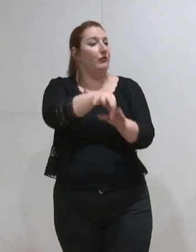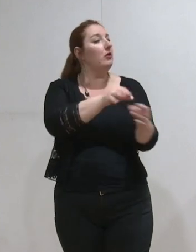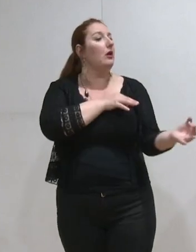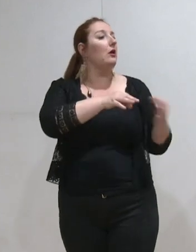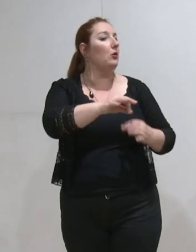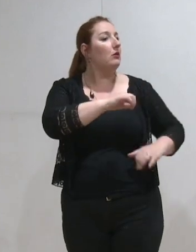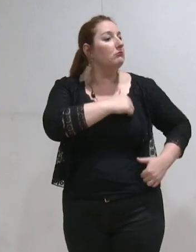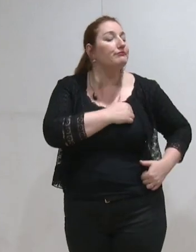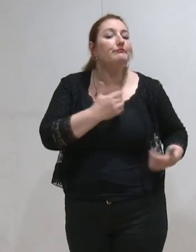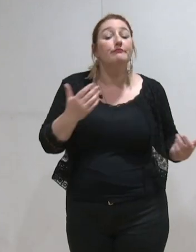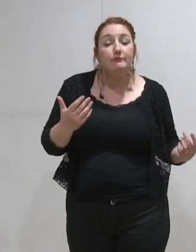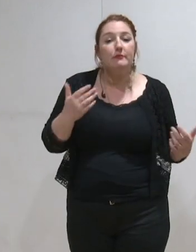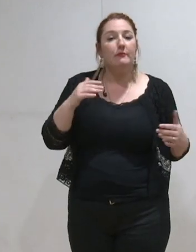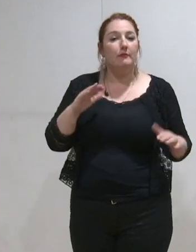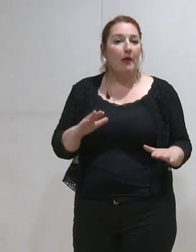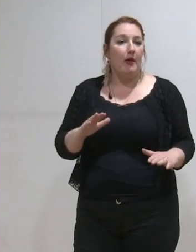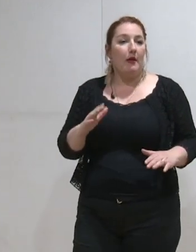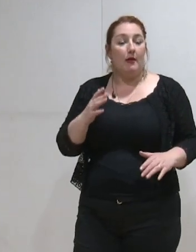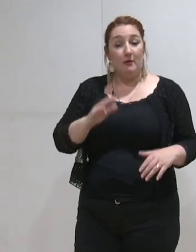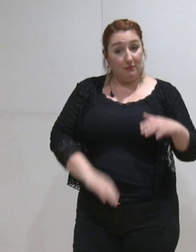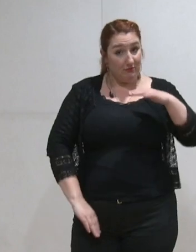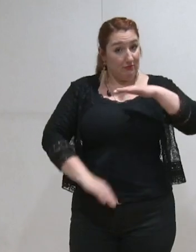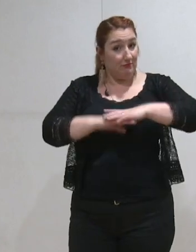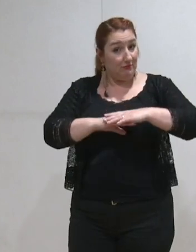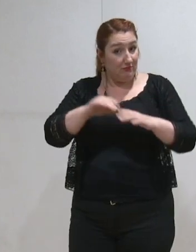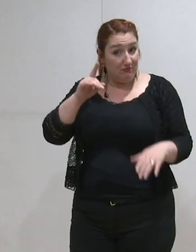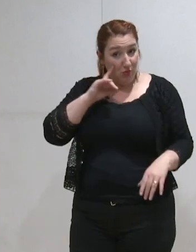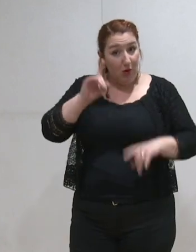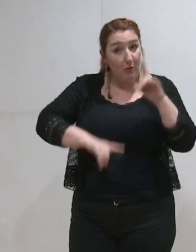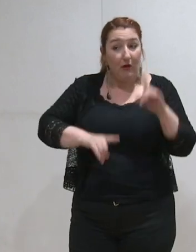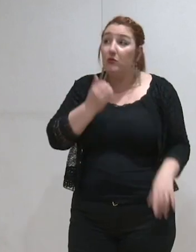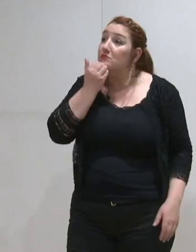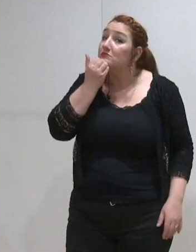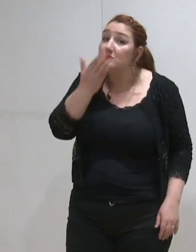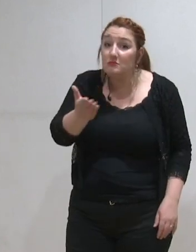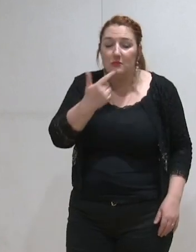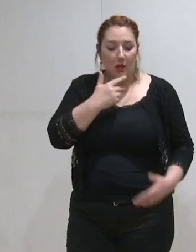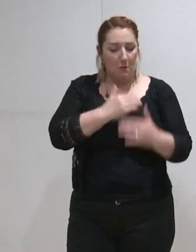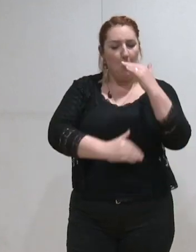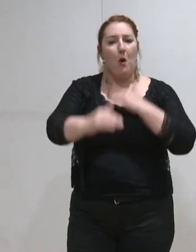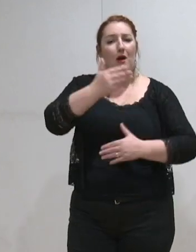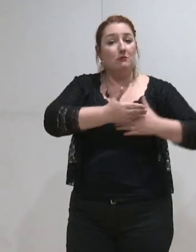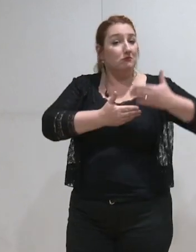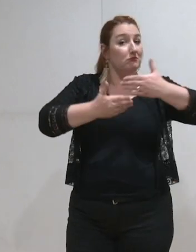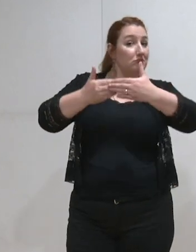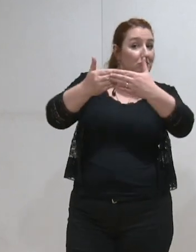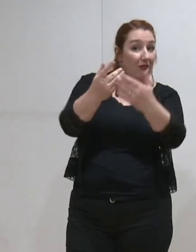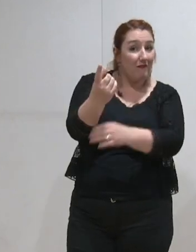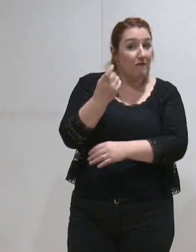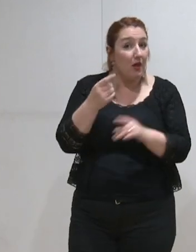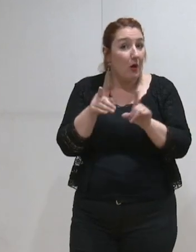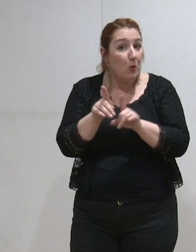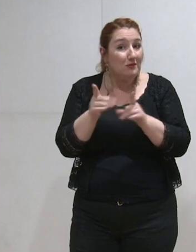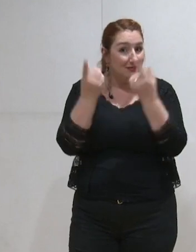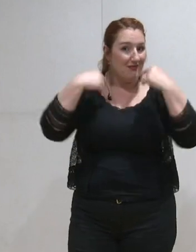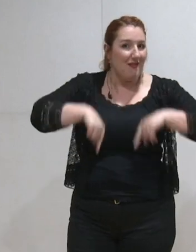mais si on ne fait pas plus c'est qu'il y a aussi des impossibilités il faut aussi savoir que les programmations elles tiennent aussi aux questions